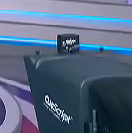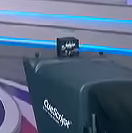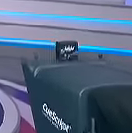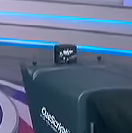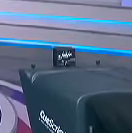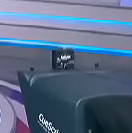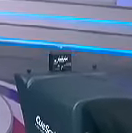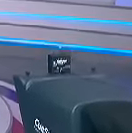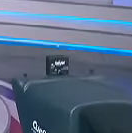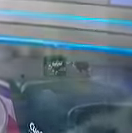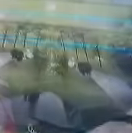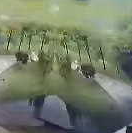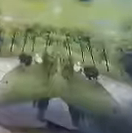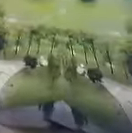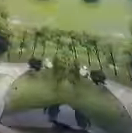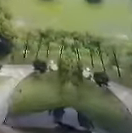Konstantin.